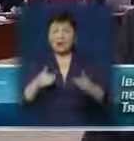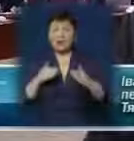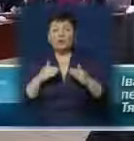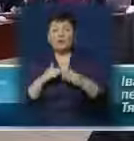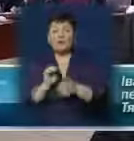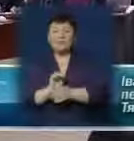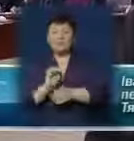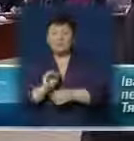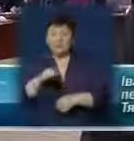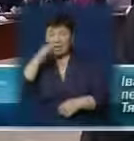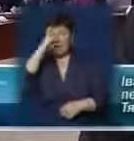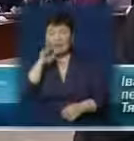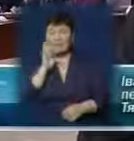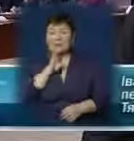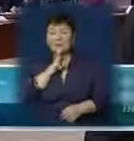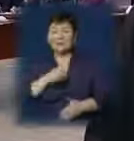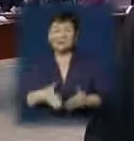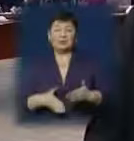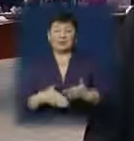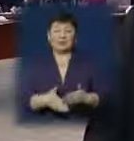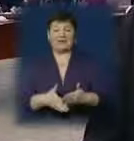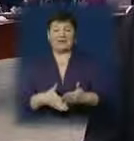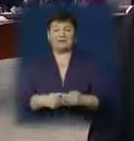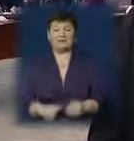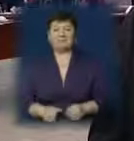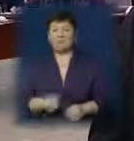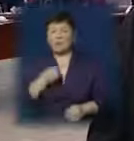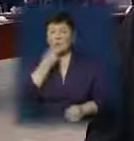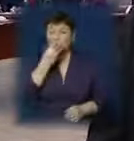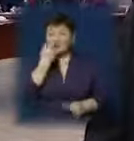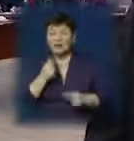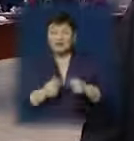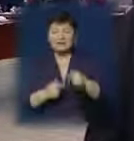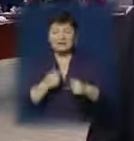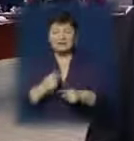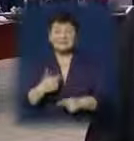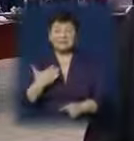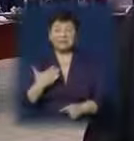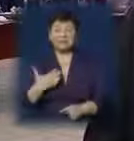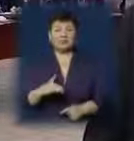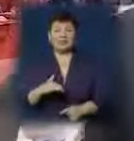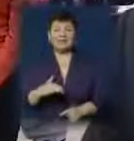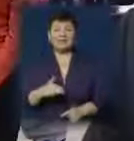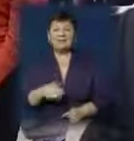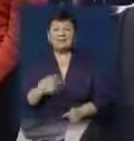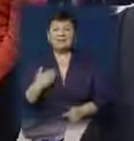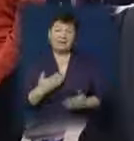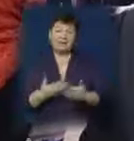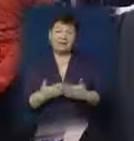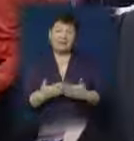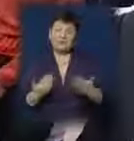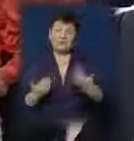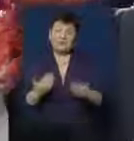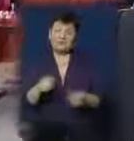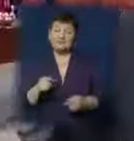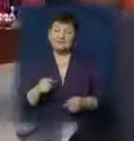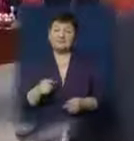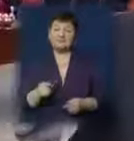напевно, десь батьки допомагають. Ну, бо воно вже має хорошу традицію, вже стає хорошою традицією. І, напевно, це десь в якійсь